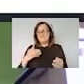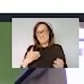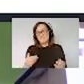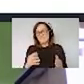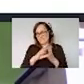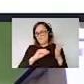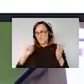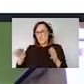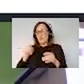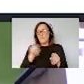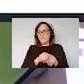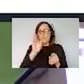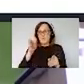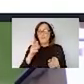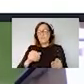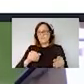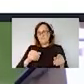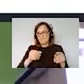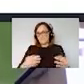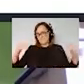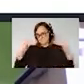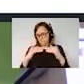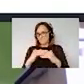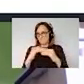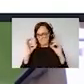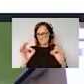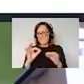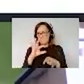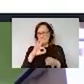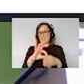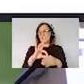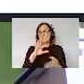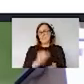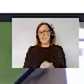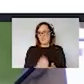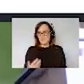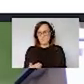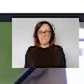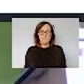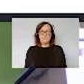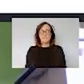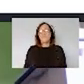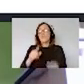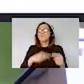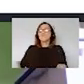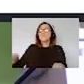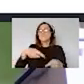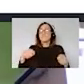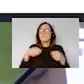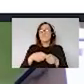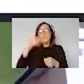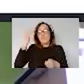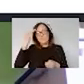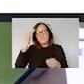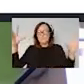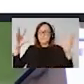bo on będzie, myślę, też miarodajny do prowadzenia państwa, przez Państwa zajęć. To też jest ważne. To jest nasza wspólna wiedza, którą w tej chwili sobie